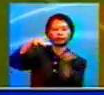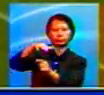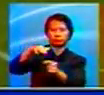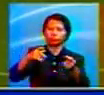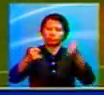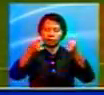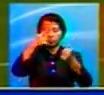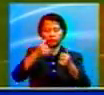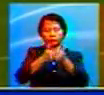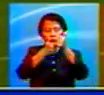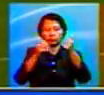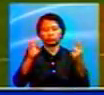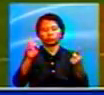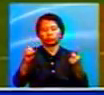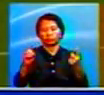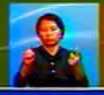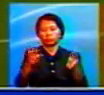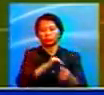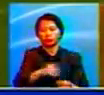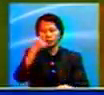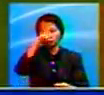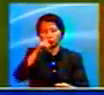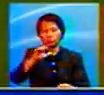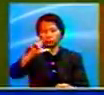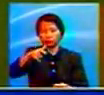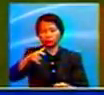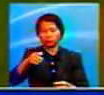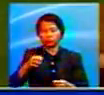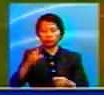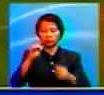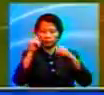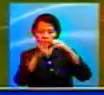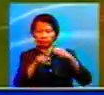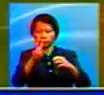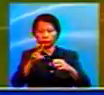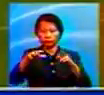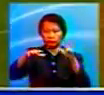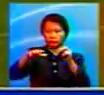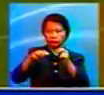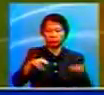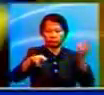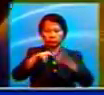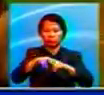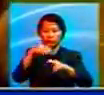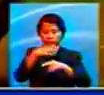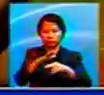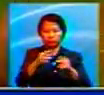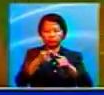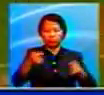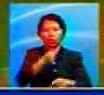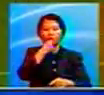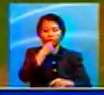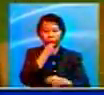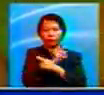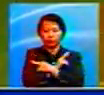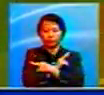Conti untuk mendahului 1-0. Conti muncul penjaring kedua minit ke-35 dan menggandakannya sejurus sebelum whistle